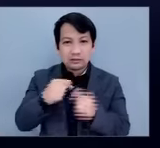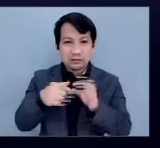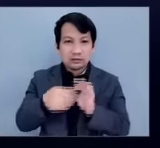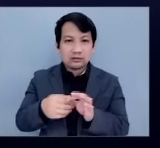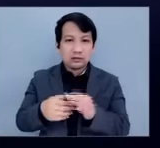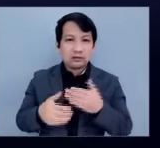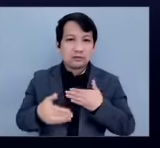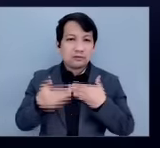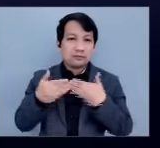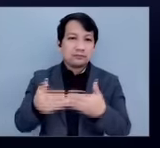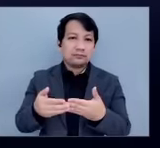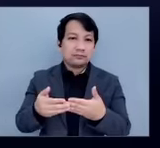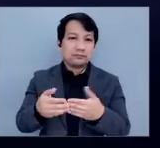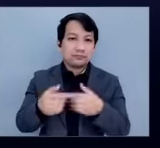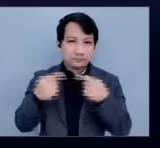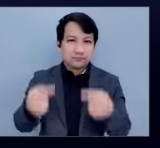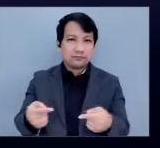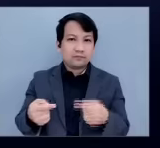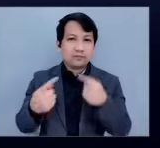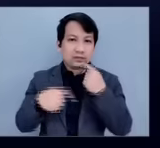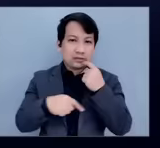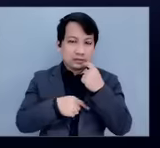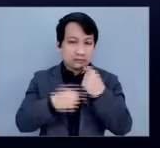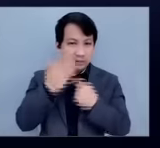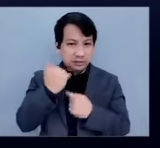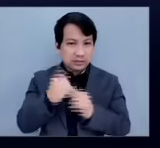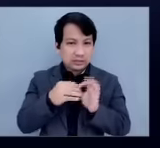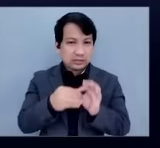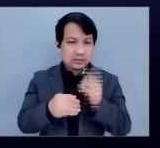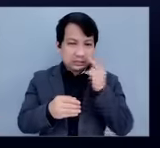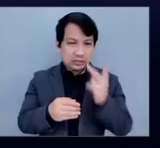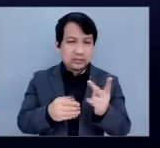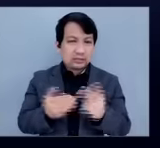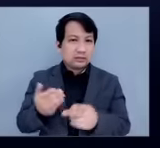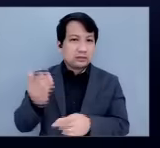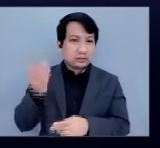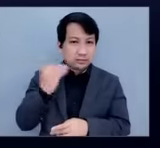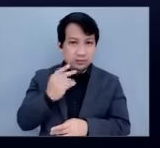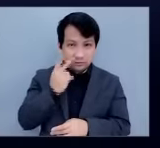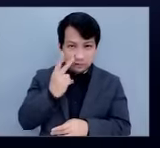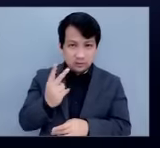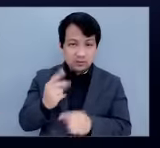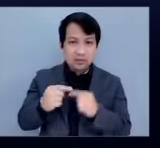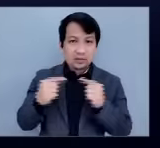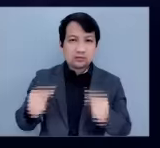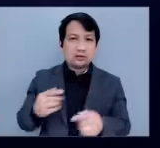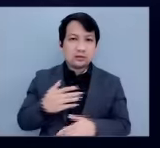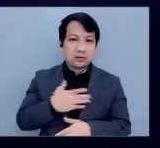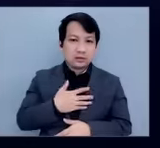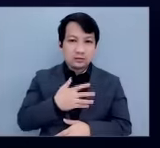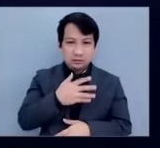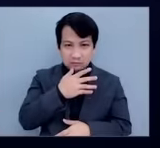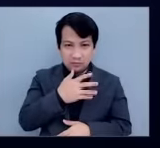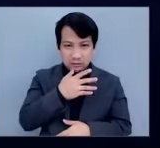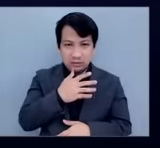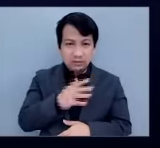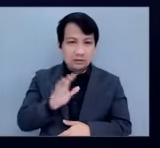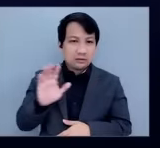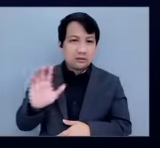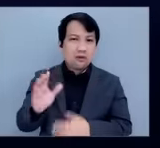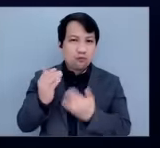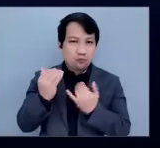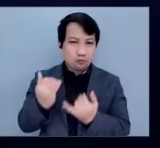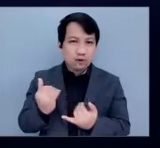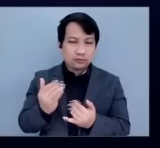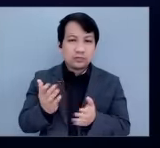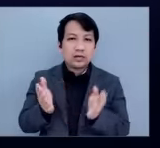raw siyang lumalaban dahil nakita raw niya noon kung paano lumaban ang kanyang ina. Kaya naman humingi si Chris